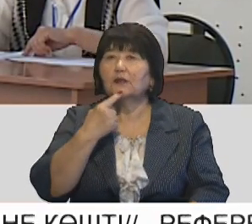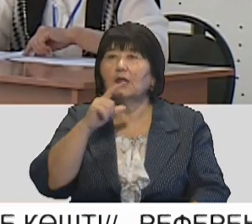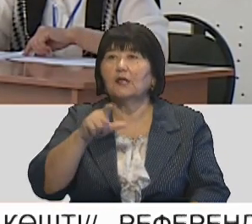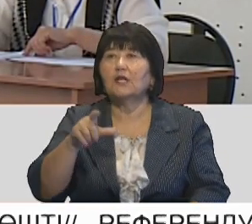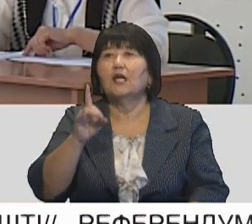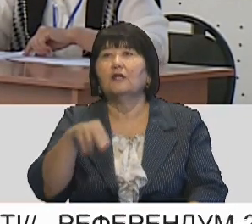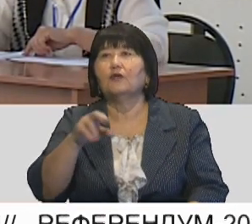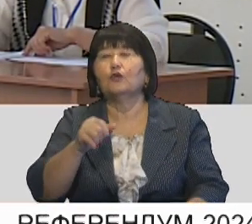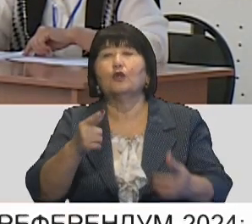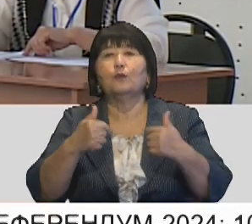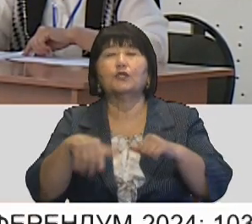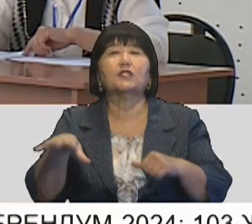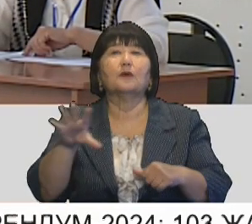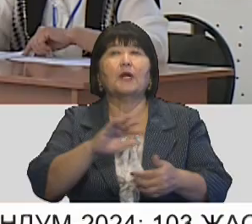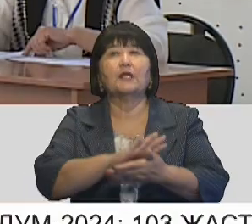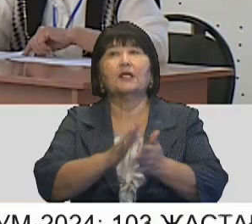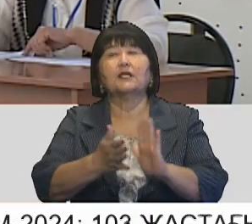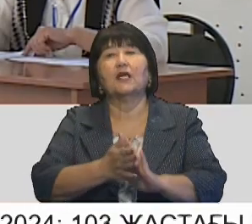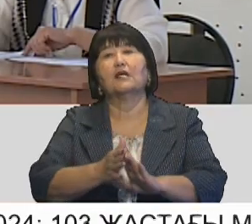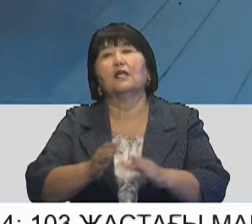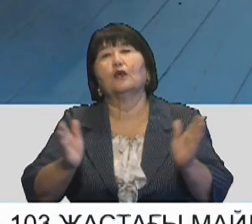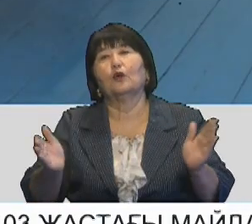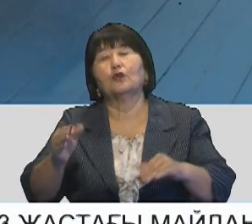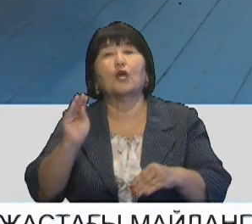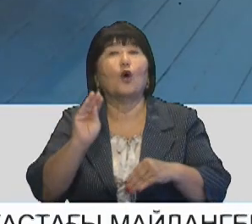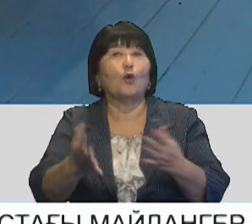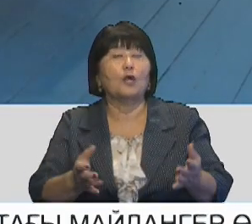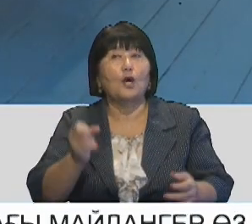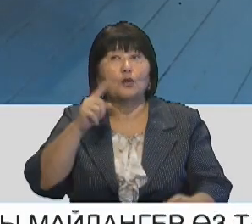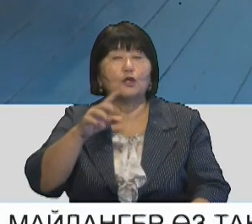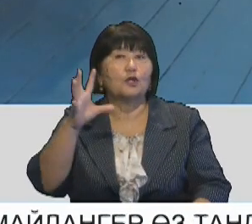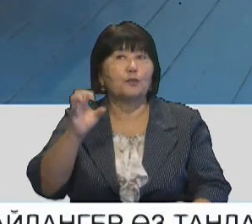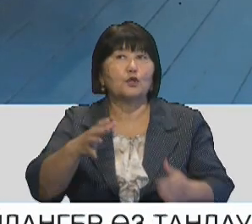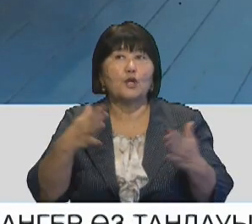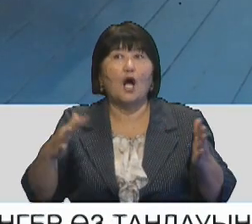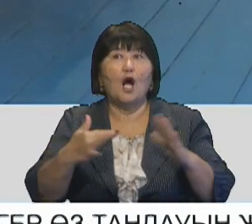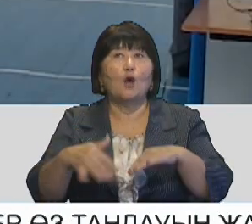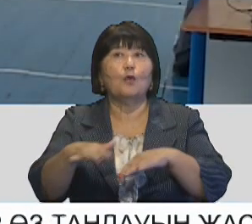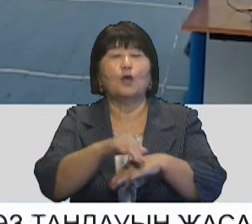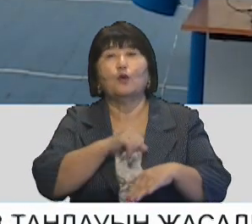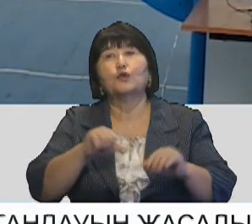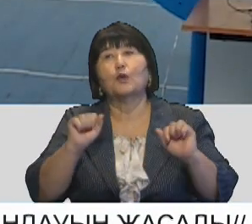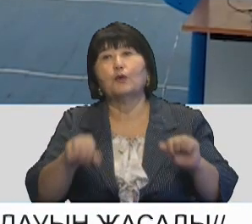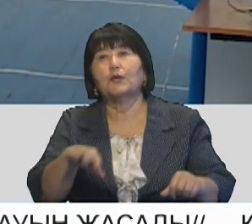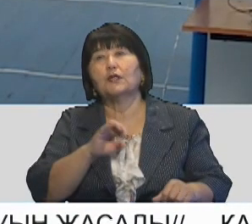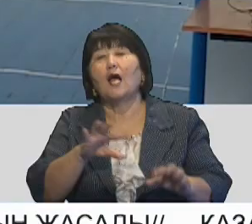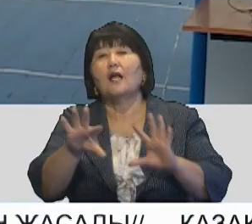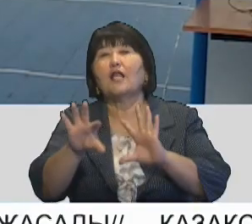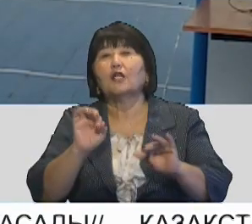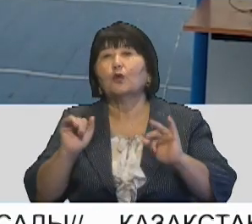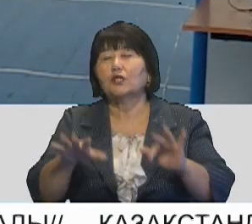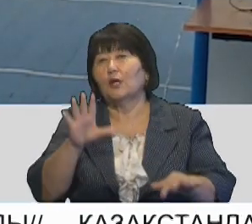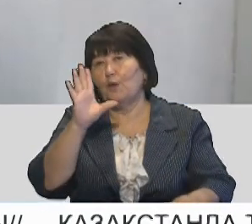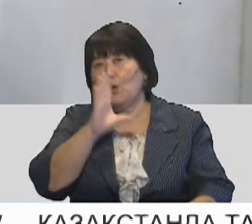референдум учаскісінде барлық жағдайлар құрылғылар қондырылған. Түске дейін 500-ден аса ауыл халқы өз мүмкіндіктерін пайдаланып, таңдауларын жасап